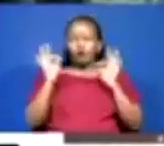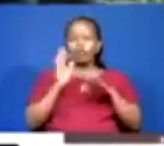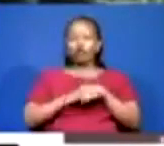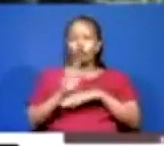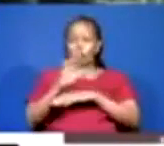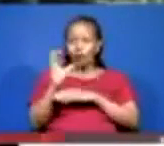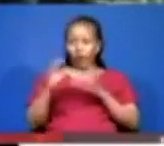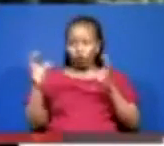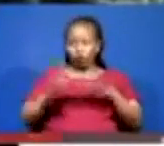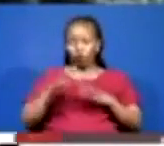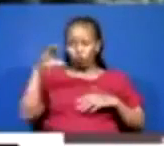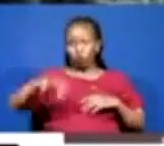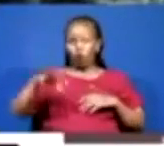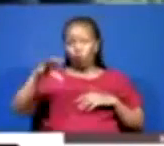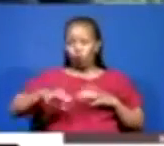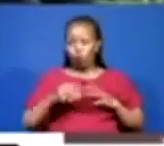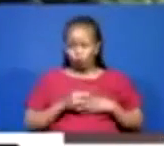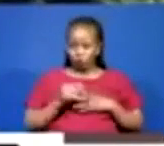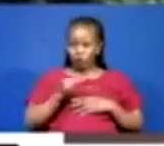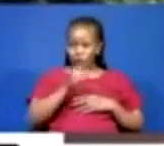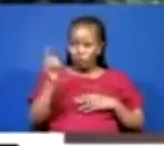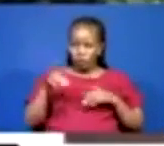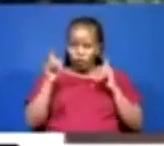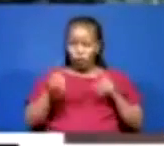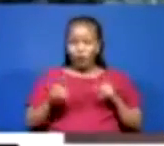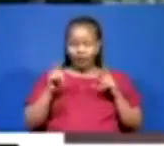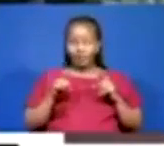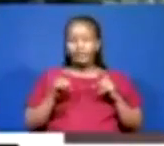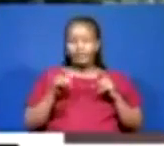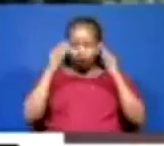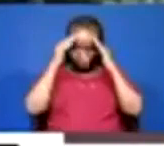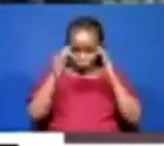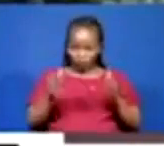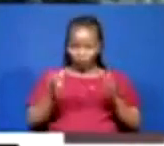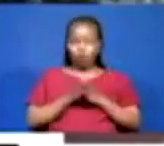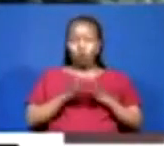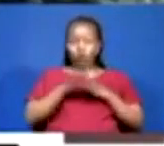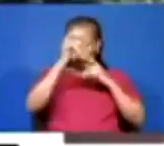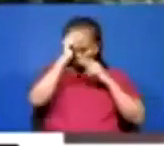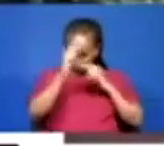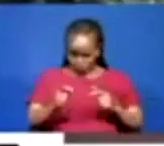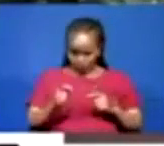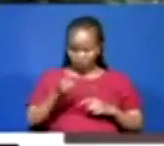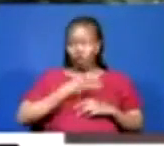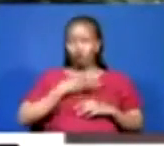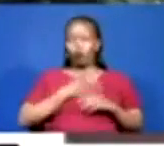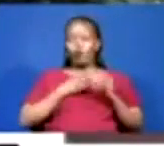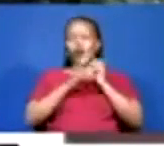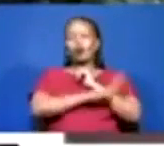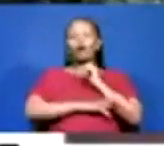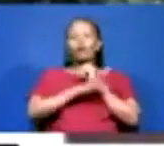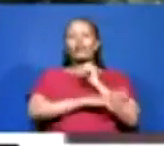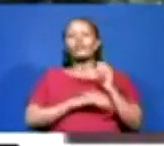kwanza ni ya kwamba lazima mheshimu wale ambao ni wenye nchi ile, lazima mheshimu